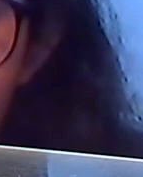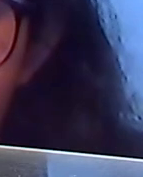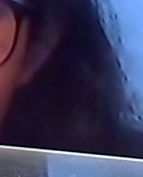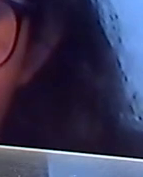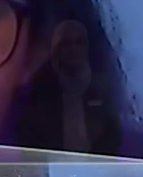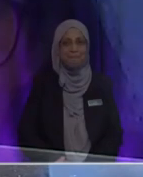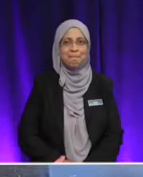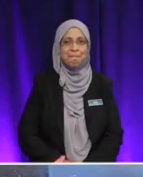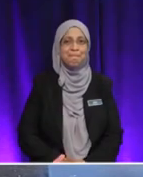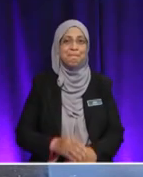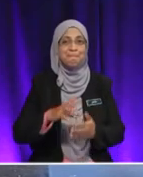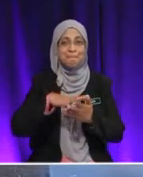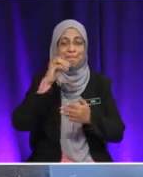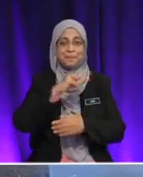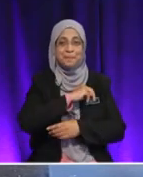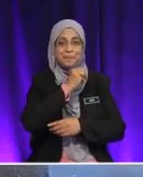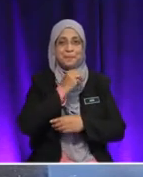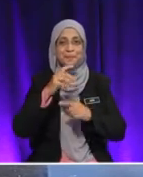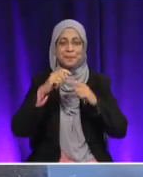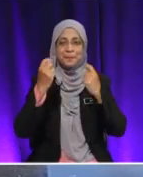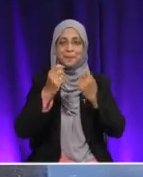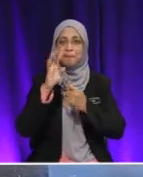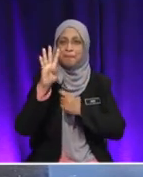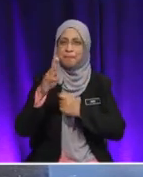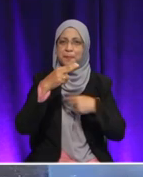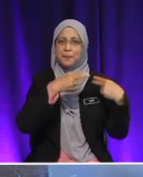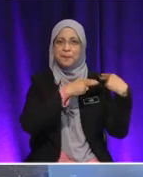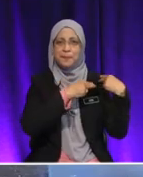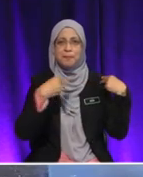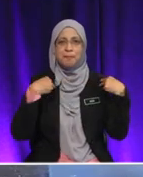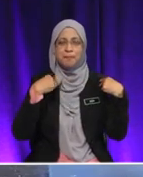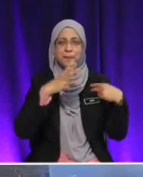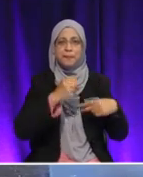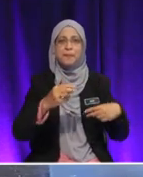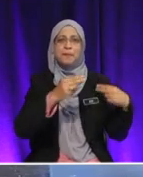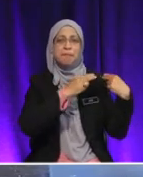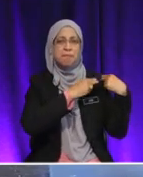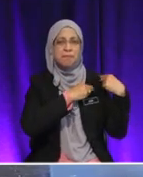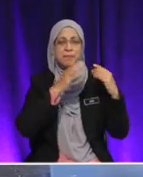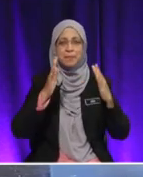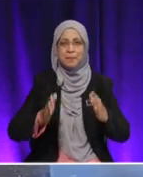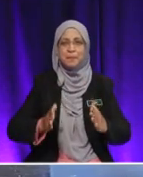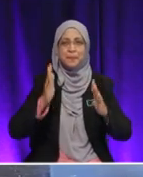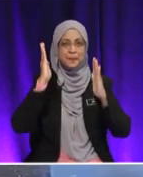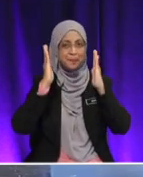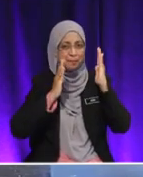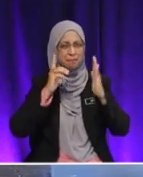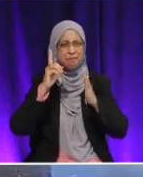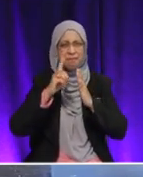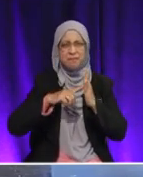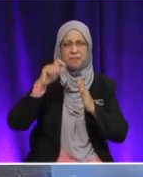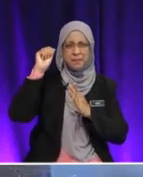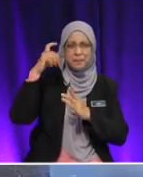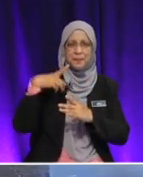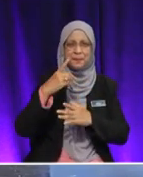mata pelajaran pendidikan moral tingkatan 4 hak dan tanggung jawab warga negara Jadi apa agaknya yang kita